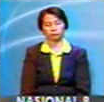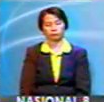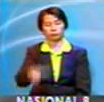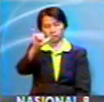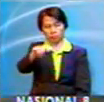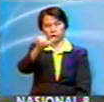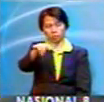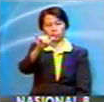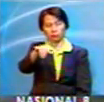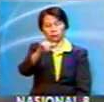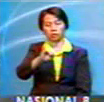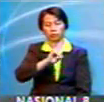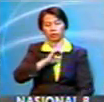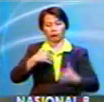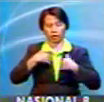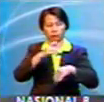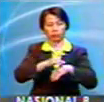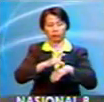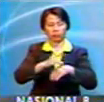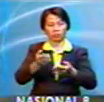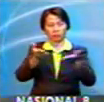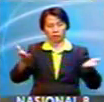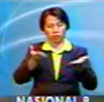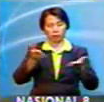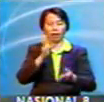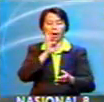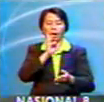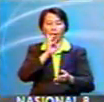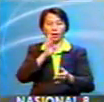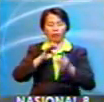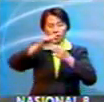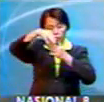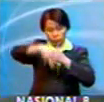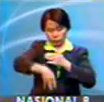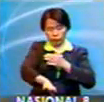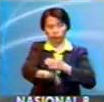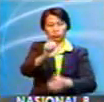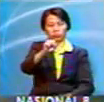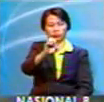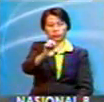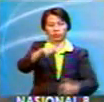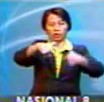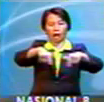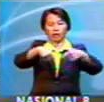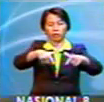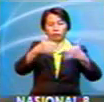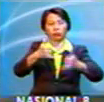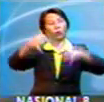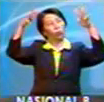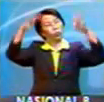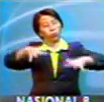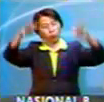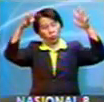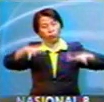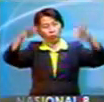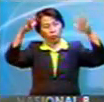Saya sekarang berada di pusat operasi mencari di air terjun Sekayu di Hulu Terengganu. Ketika ini hujan lebat melanda kawasan